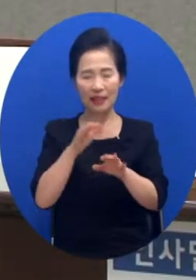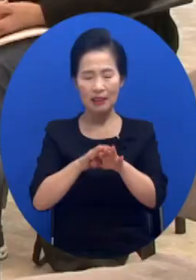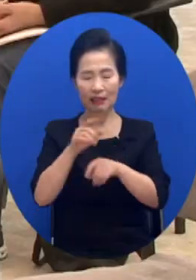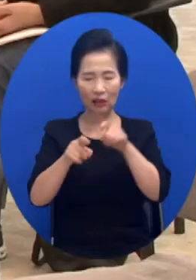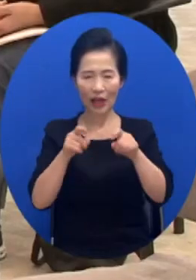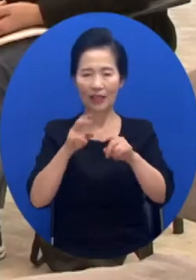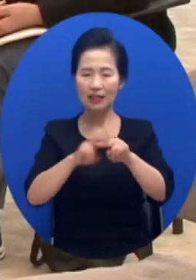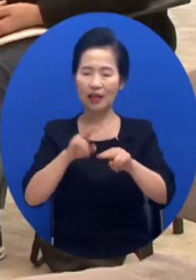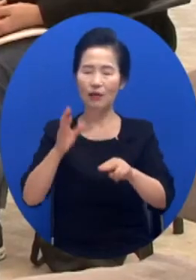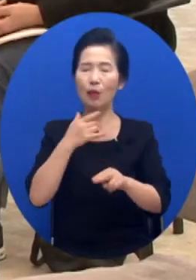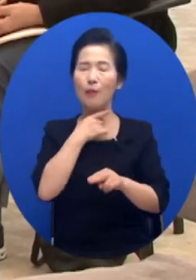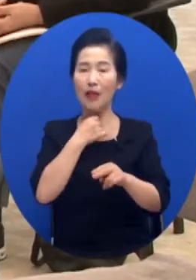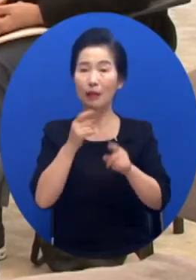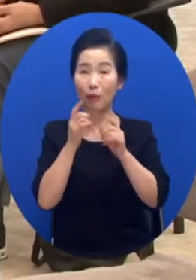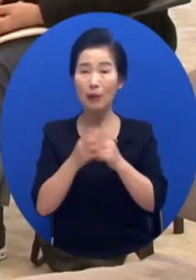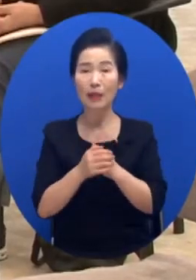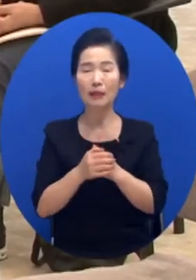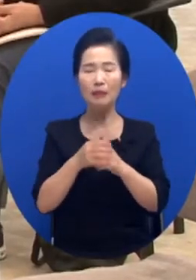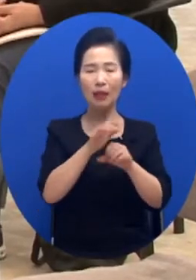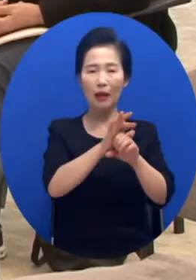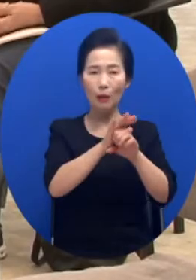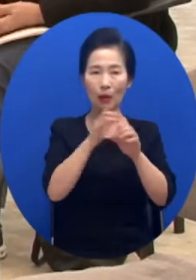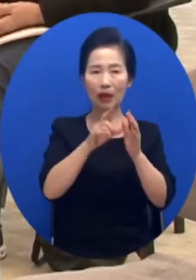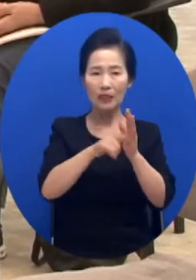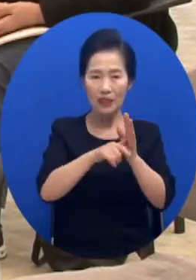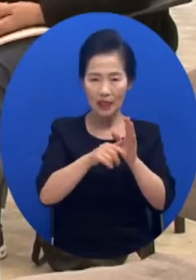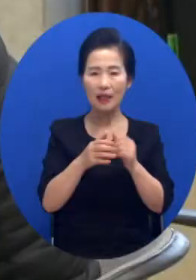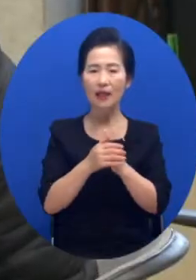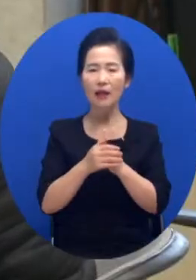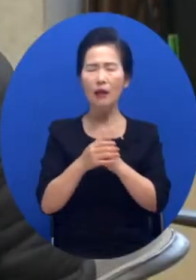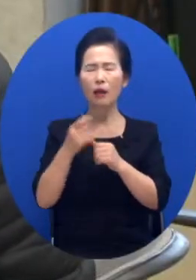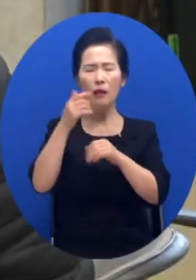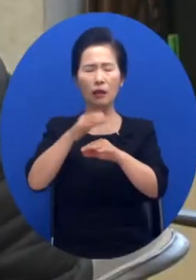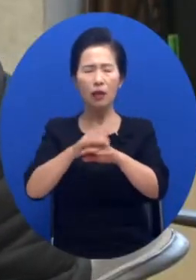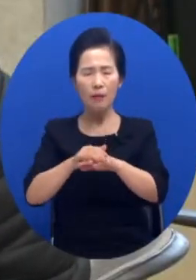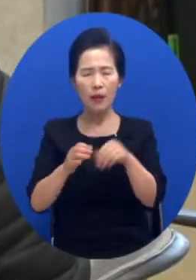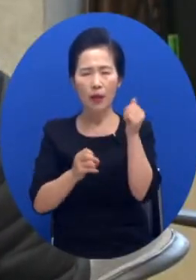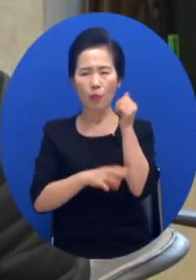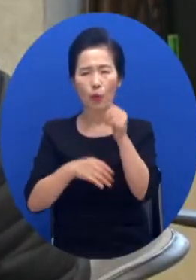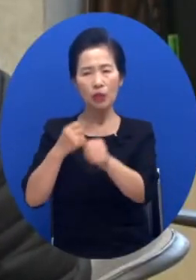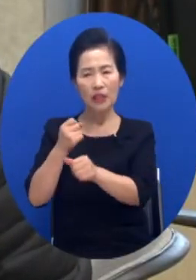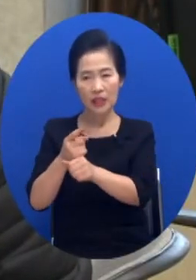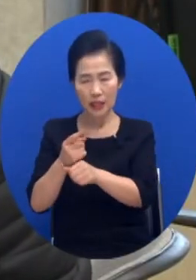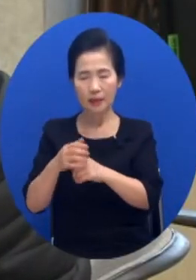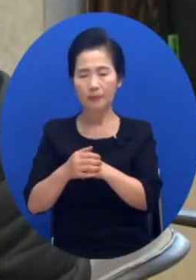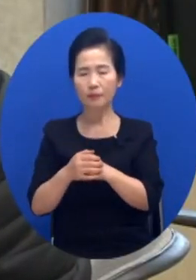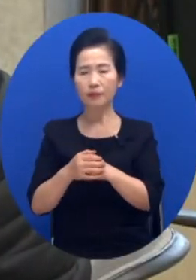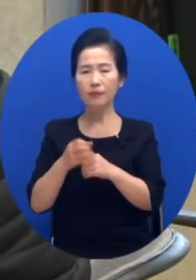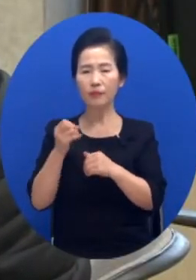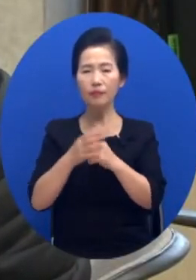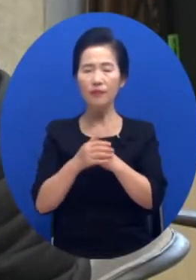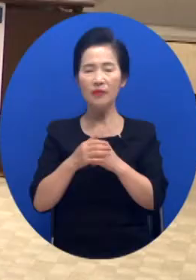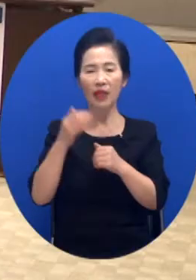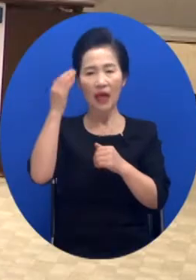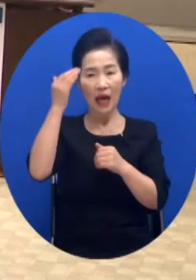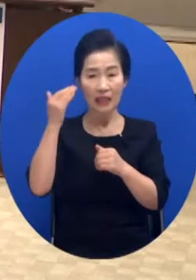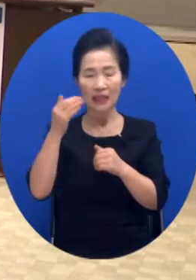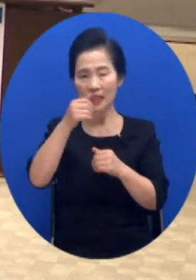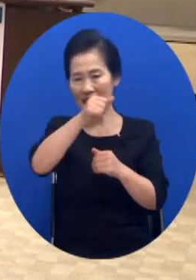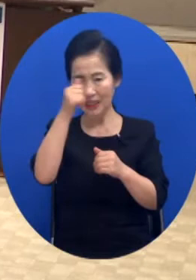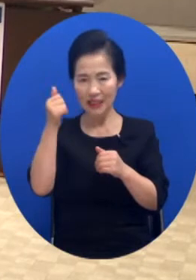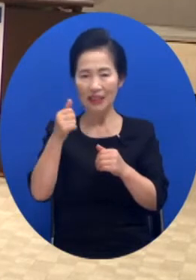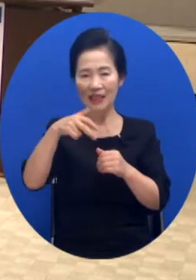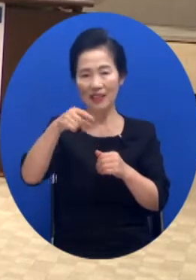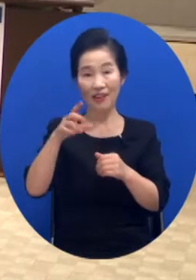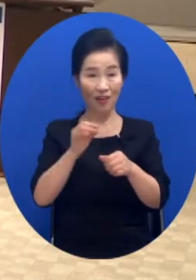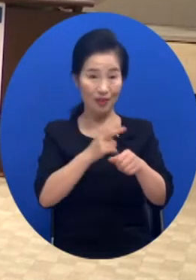전했습니다 이어 크로나 시대 의 음미해 보는 예배 본질을 주제로 발제한 전 한일장신대 정장복 총장